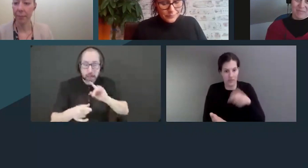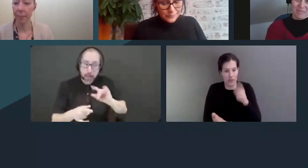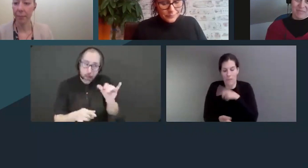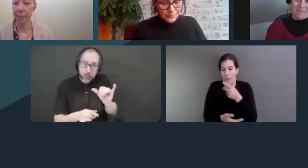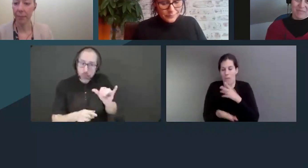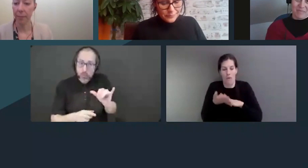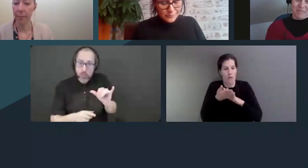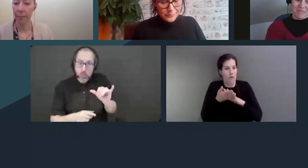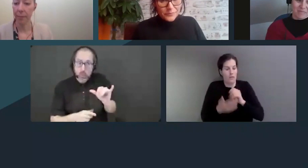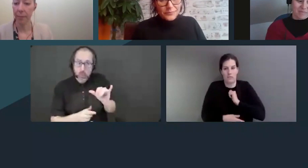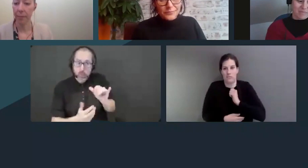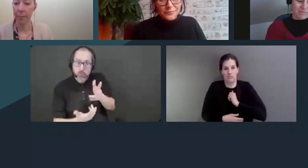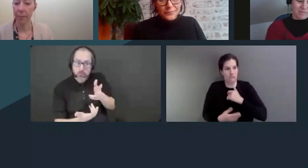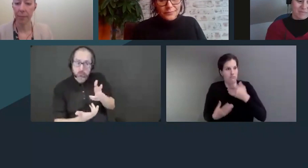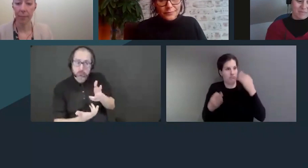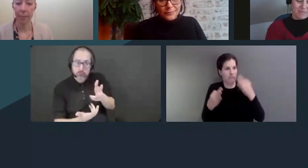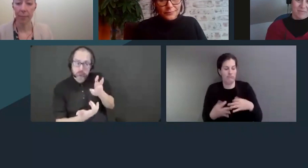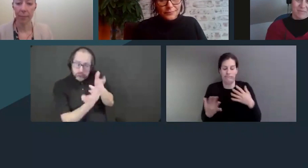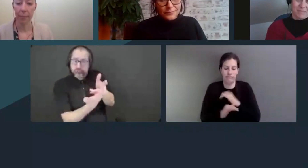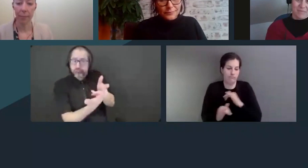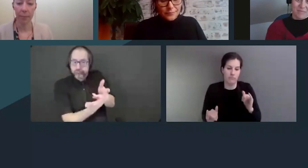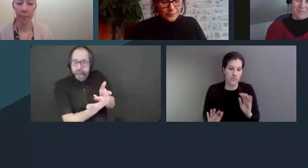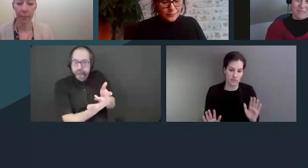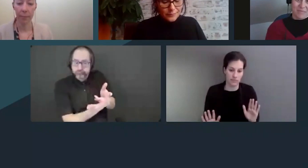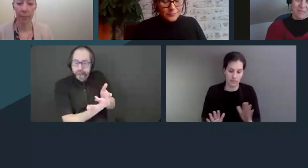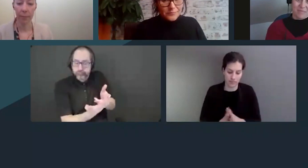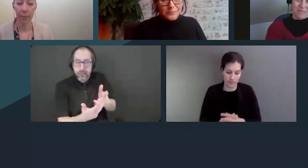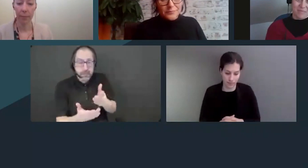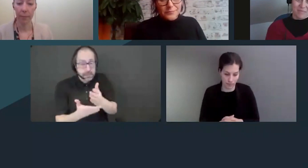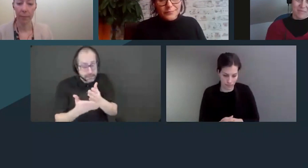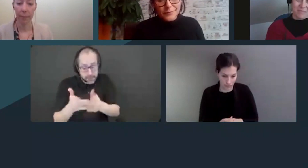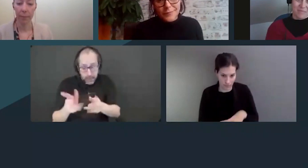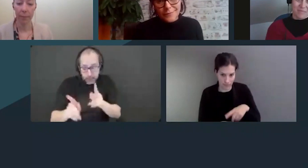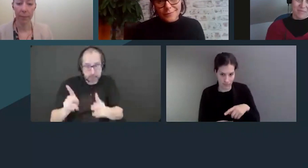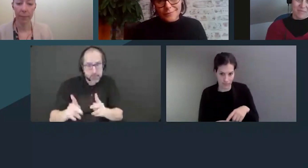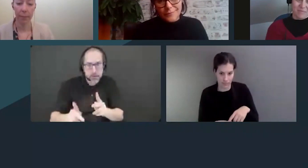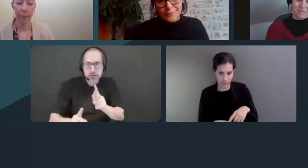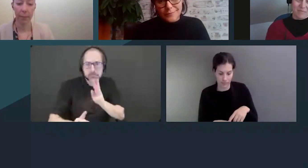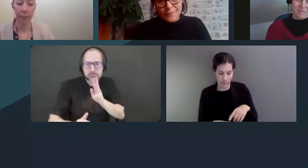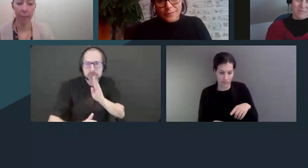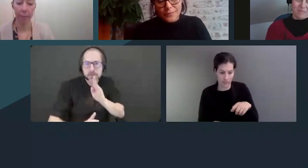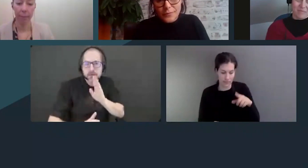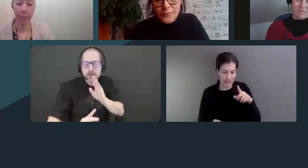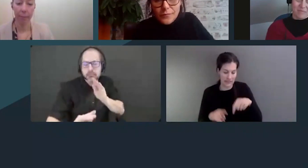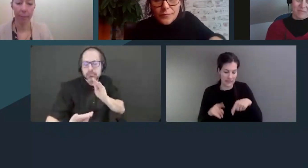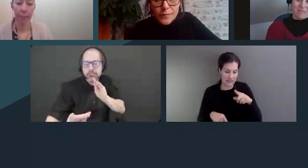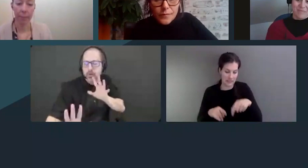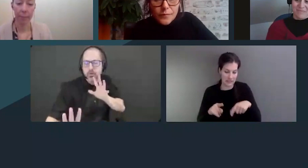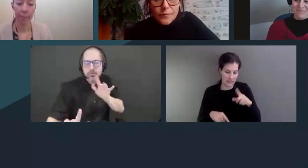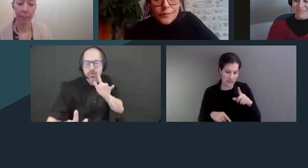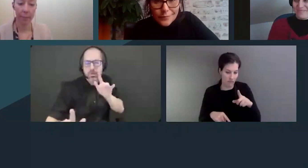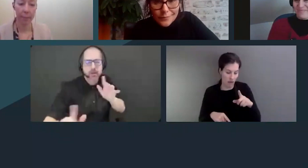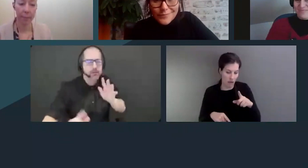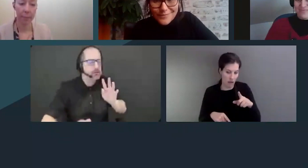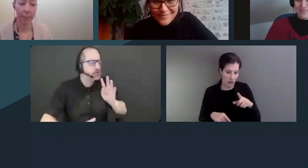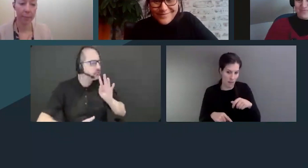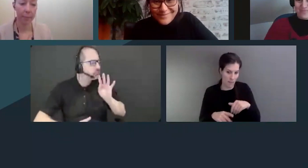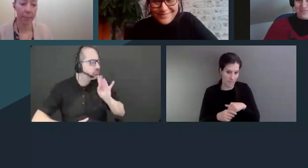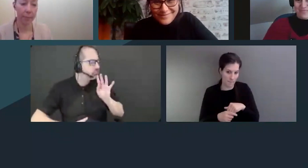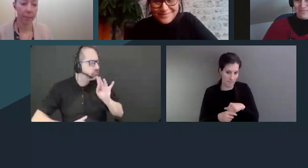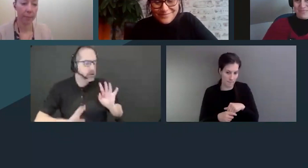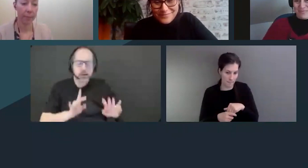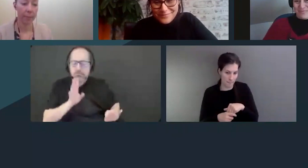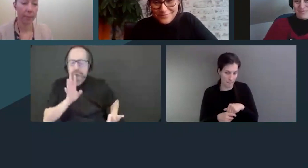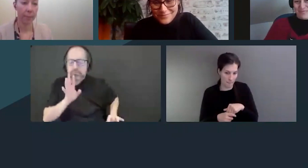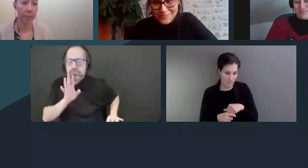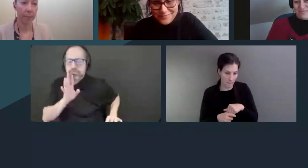monde. Parfois, il y a des gens qui parlent très bien la langue, mais ce sont des piètres interprètes. Alors,